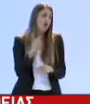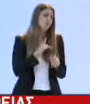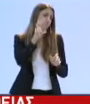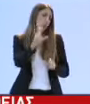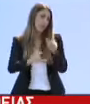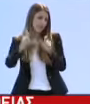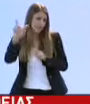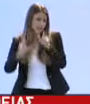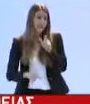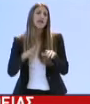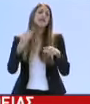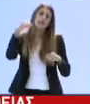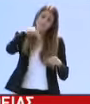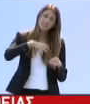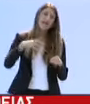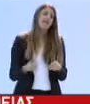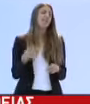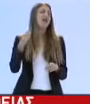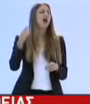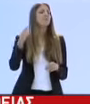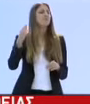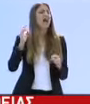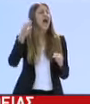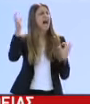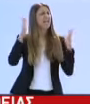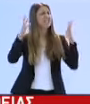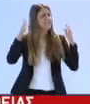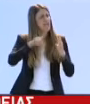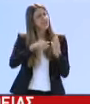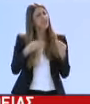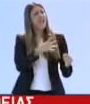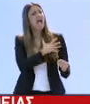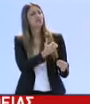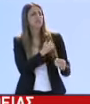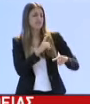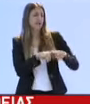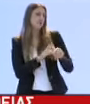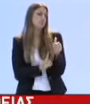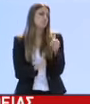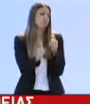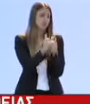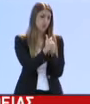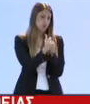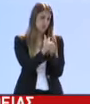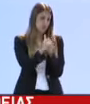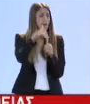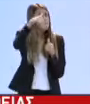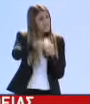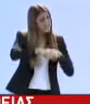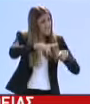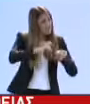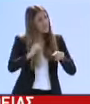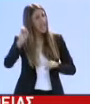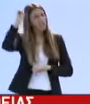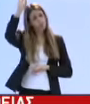πολιτών, εμφορείται από αριστεία και προάγει την αξιοπιστία της χώρας εκτός αλλά και εντός συνόρων.